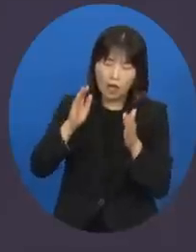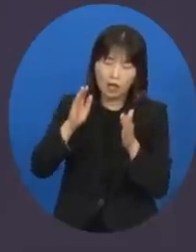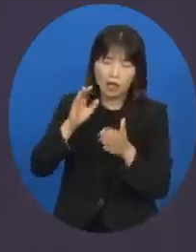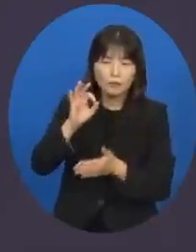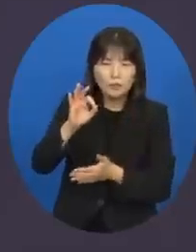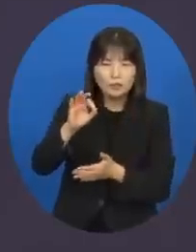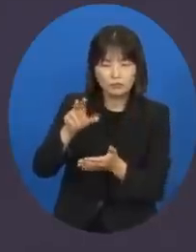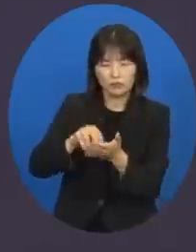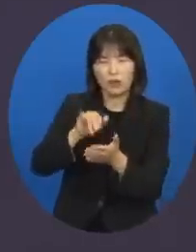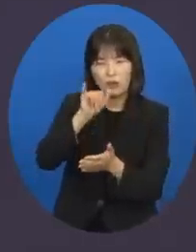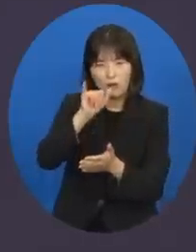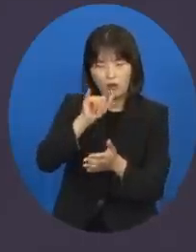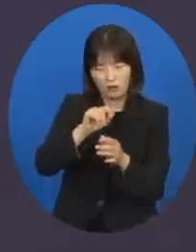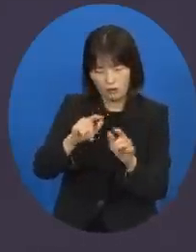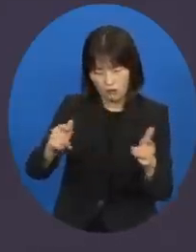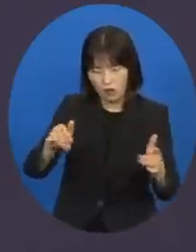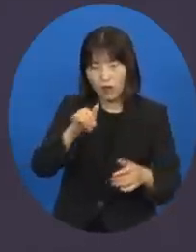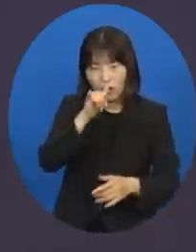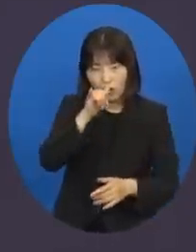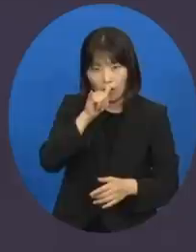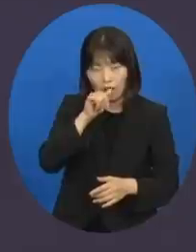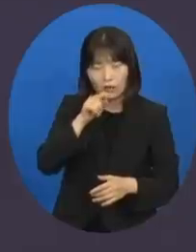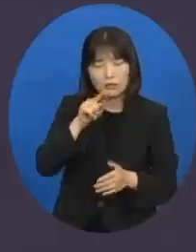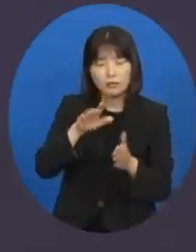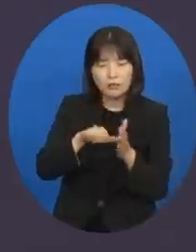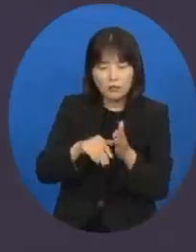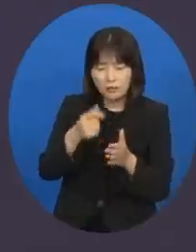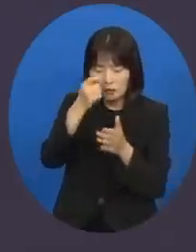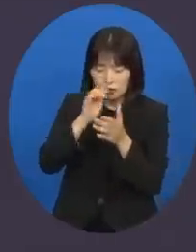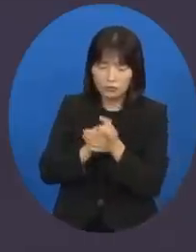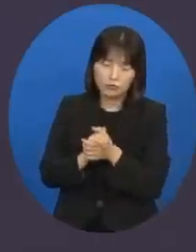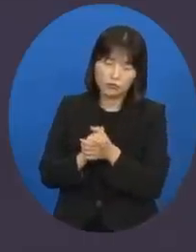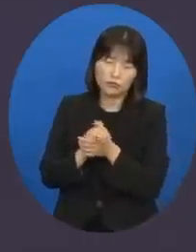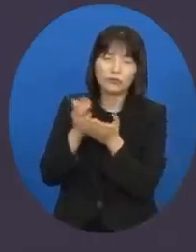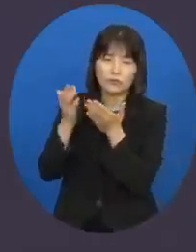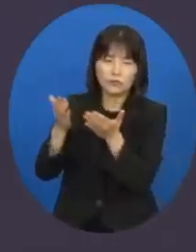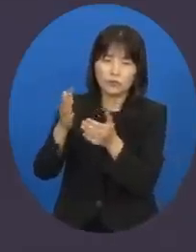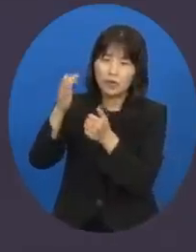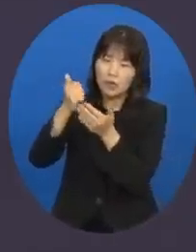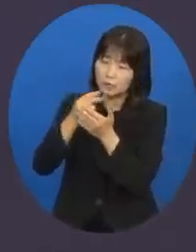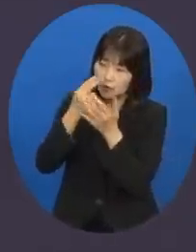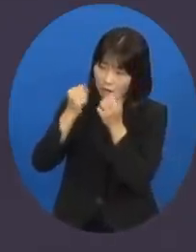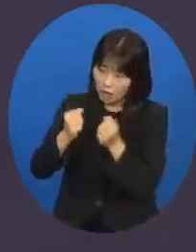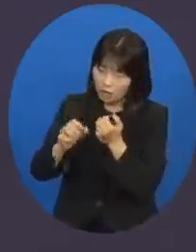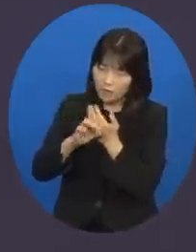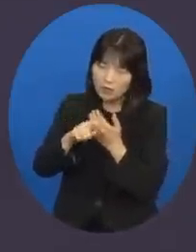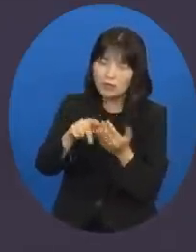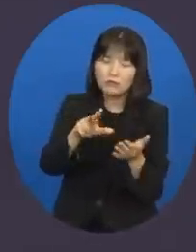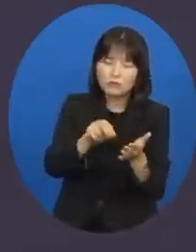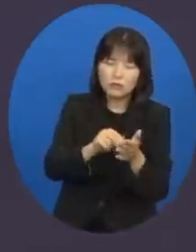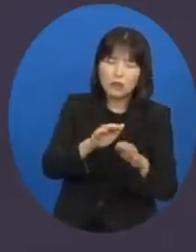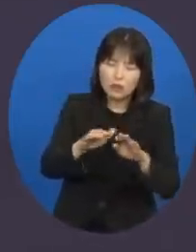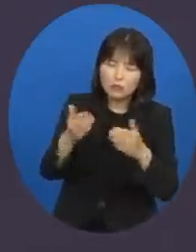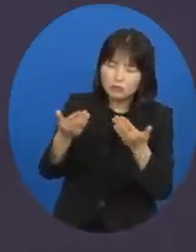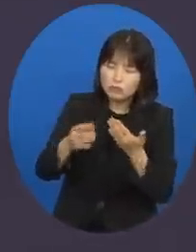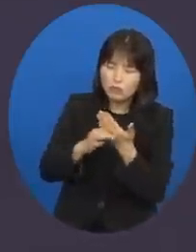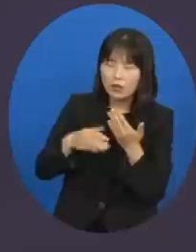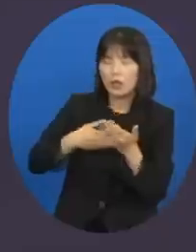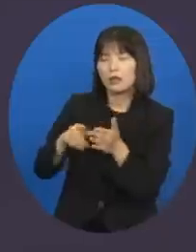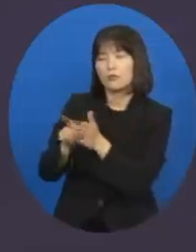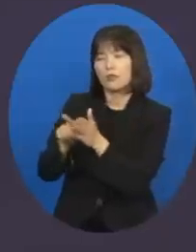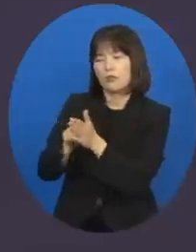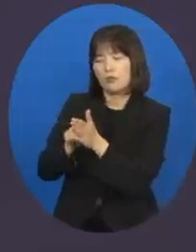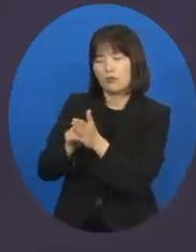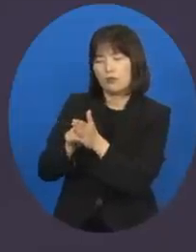이런 것들이 있잖아요. 그러면 기도를 해요. 하나님이 만약 살아계시면 이 문제 해결해 주시면 제가 믿겠다 이거예요. 그러면서